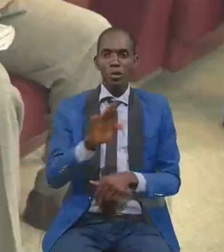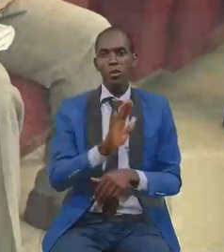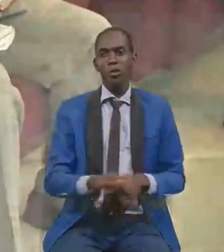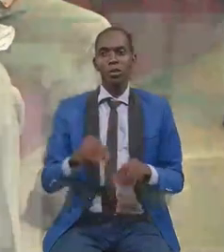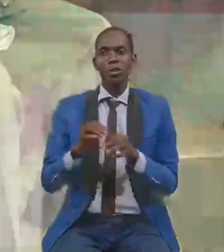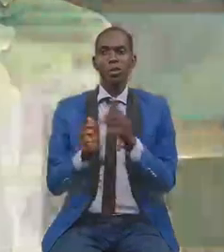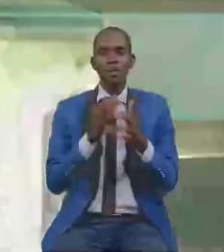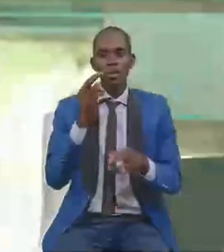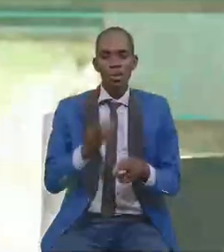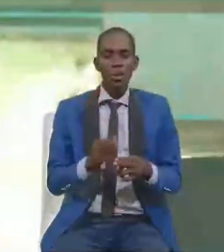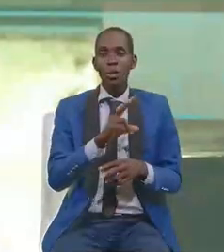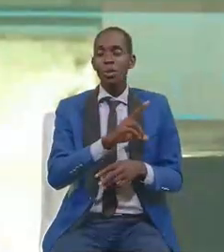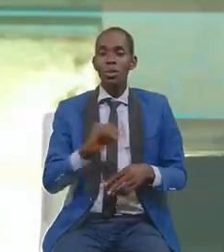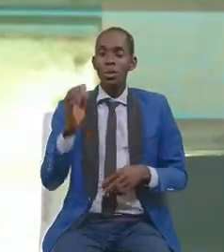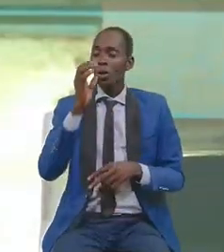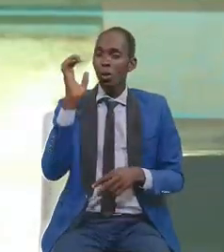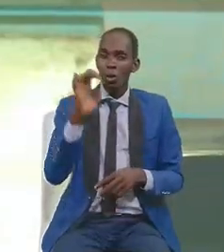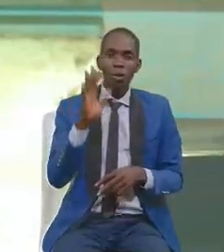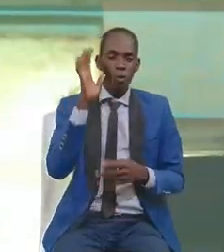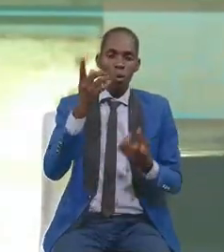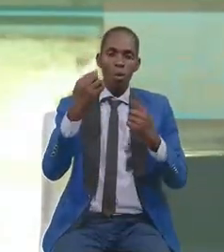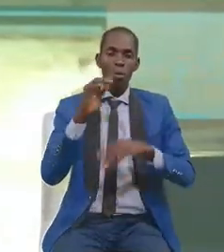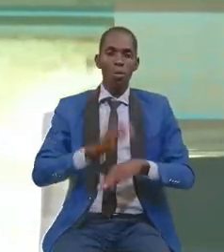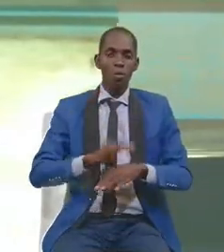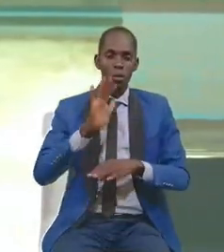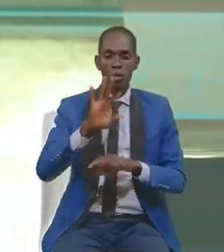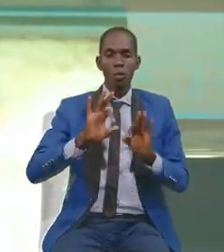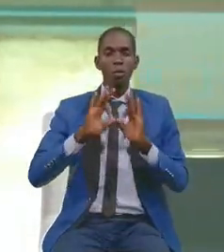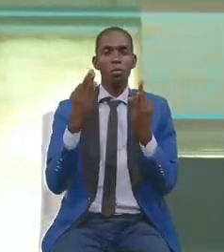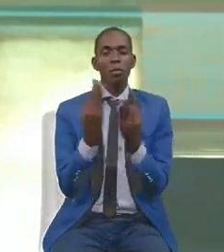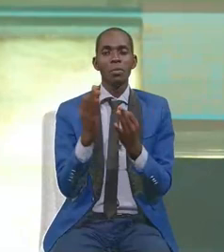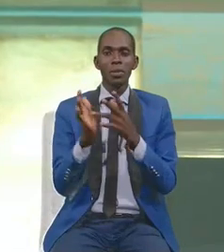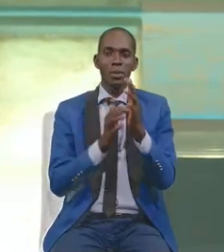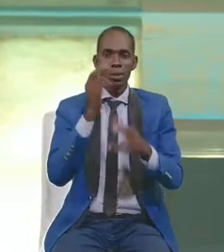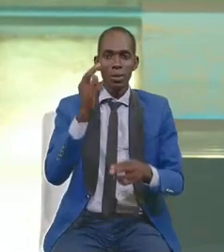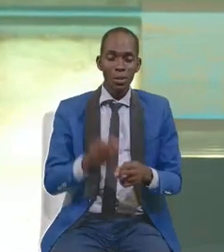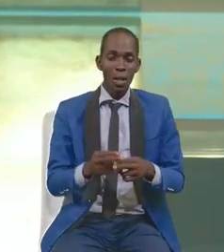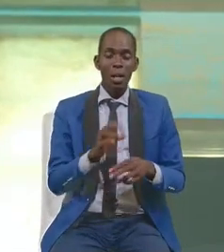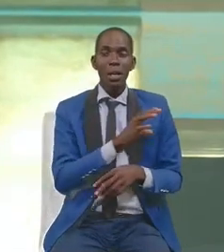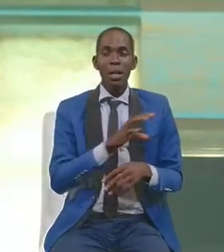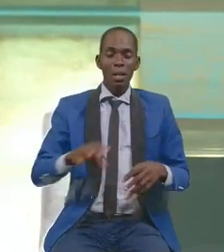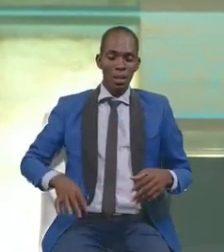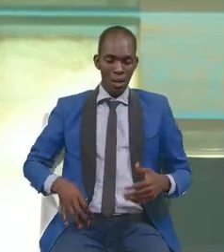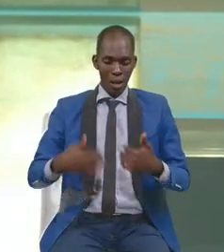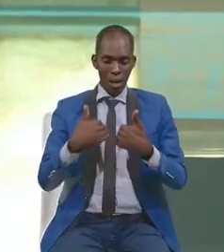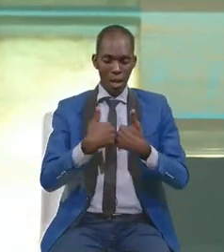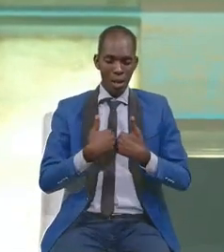Aucune malédiction ne viendra sur votre famille. Christ m'a racheté